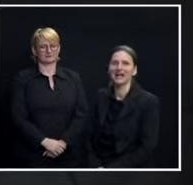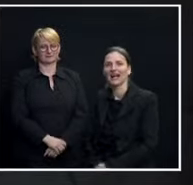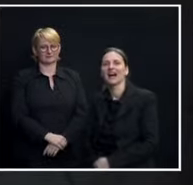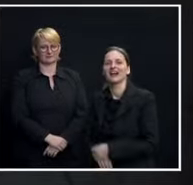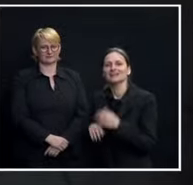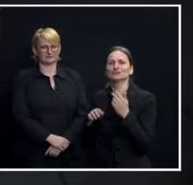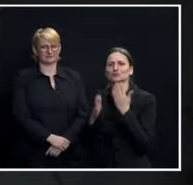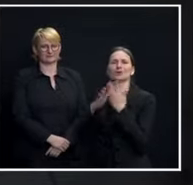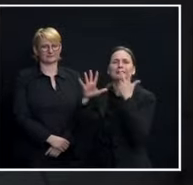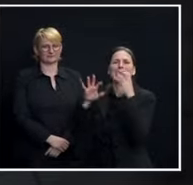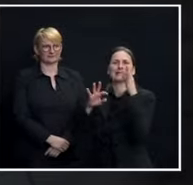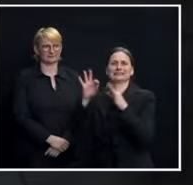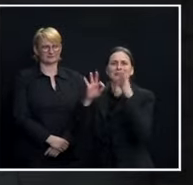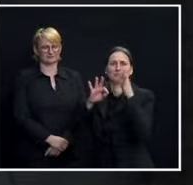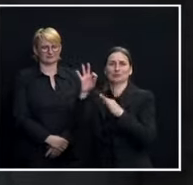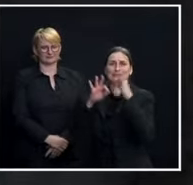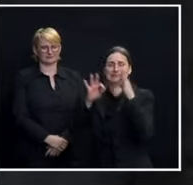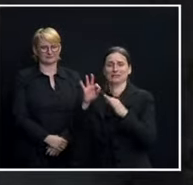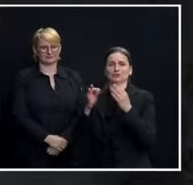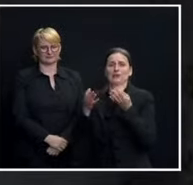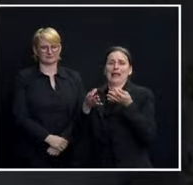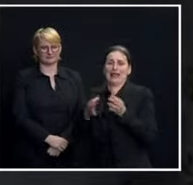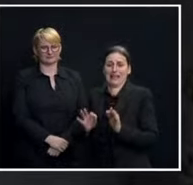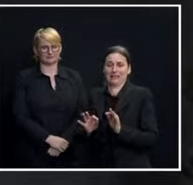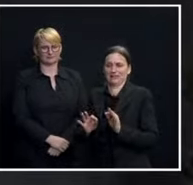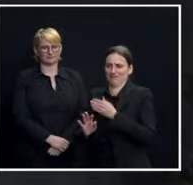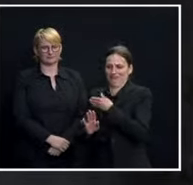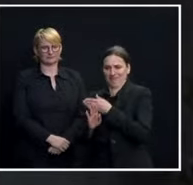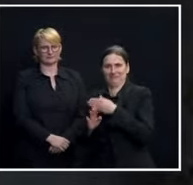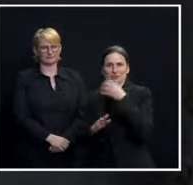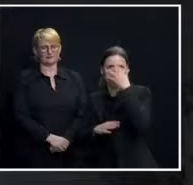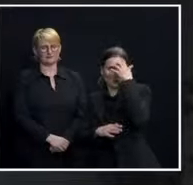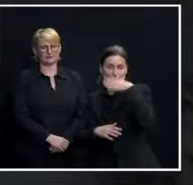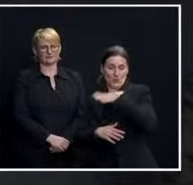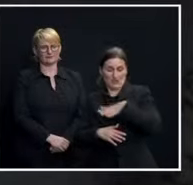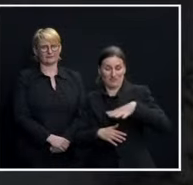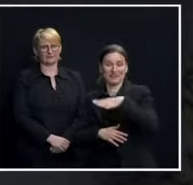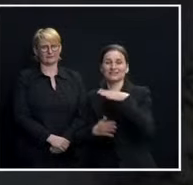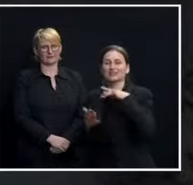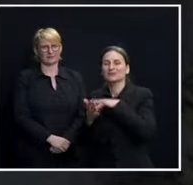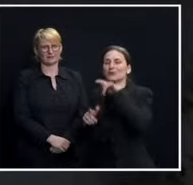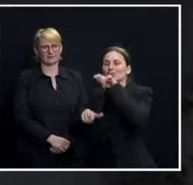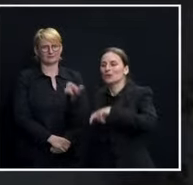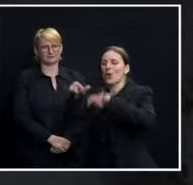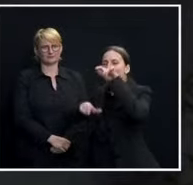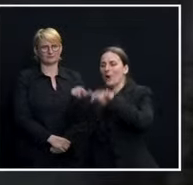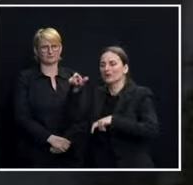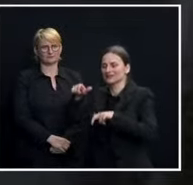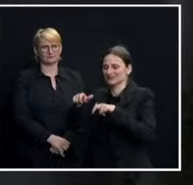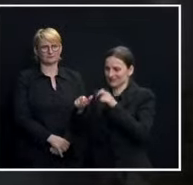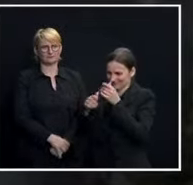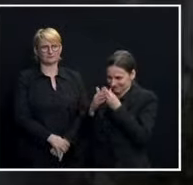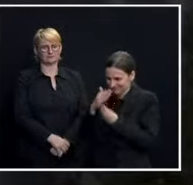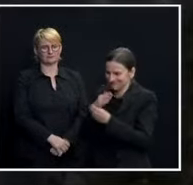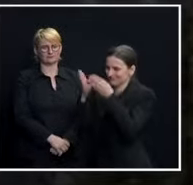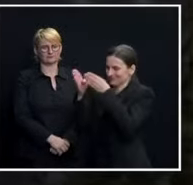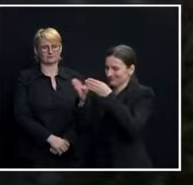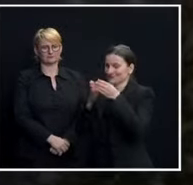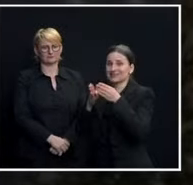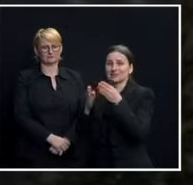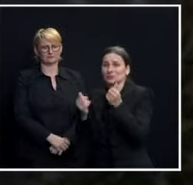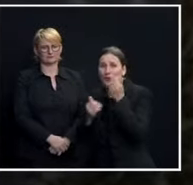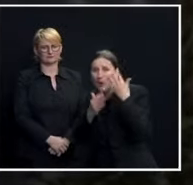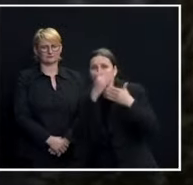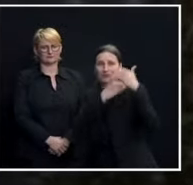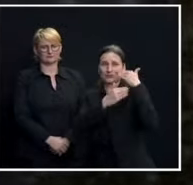uns überhaupt getroffen haben am Königsplatz, weil eigentlich dadurch, dass die Menschen sich mit diesen Schicksalen befasst haben, es gab wirklich tolle Geschichten, es